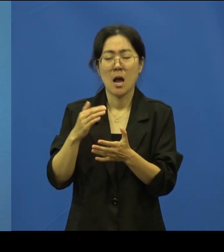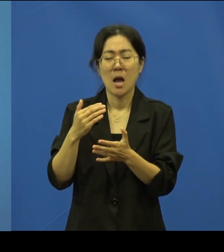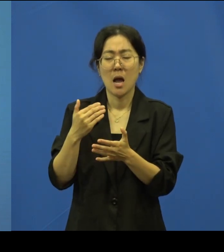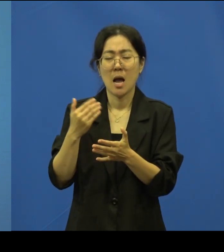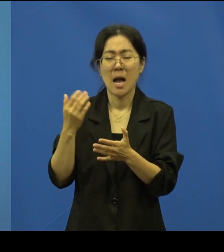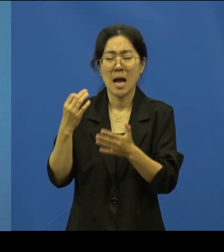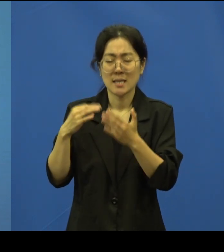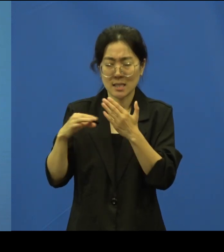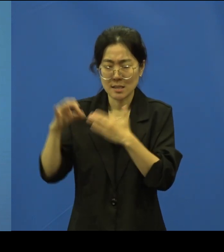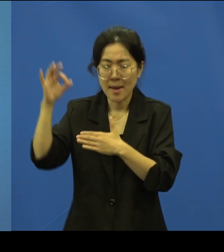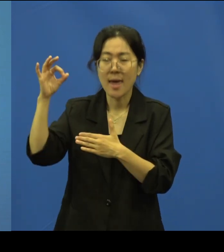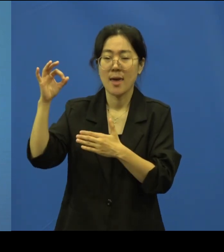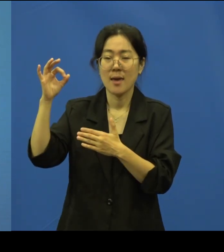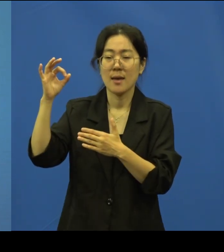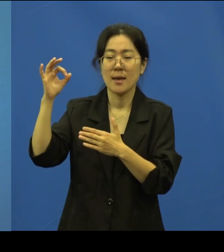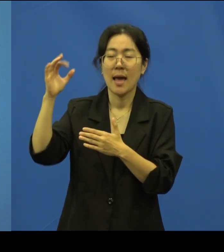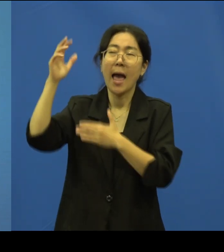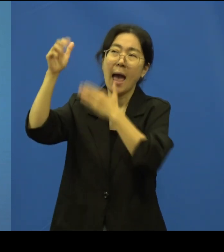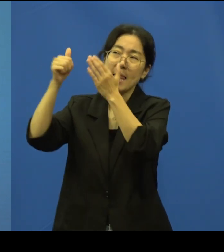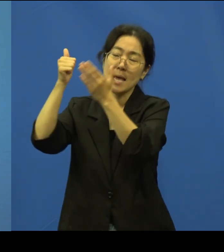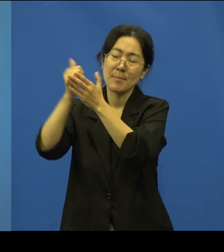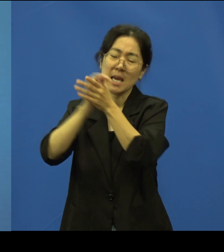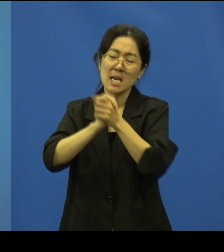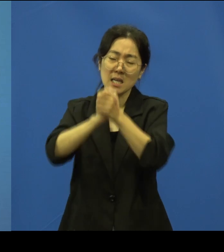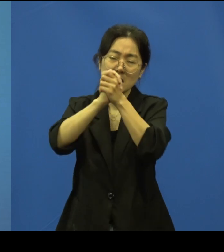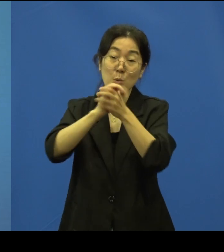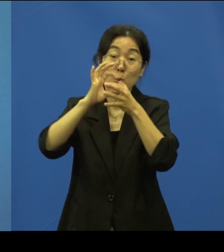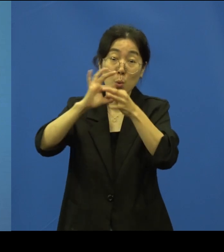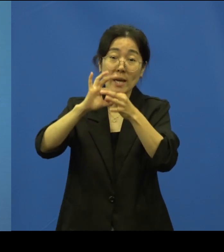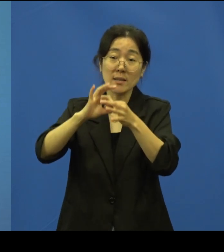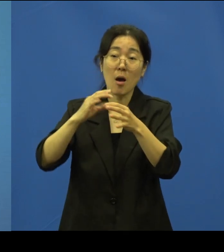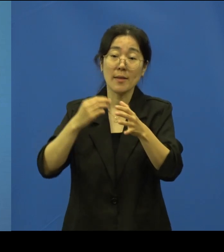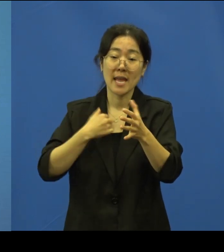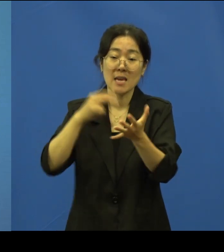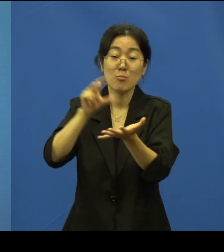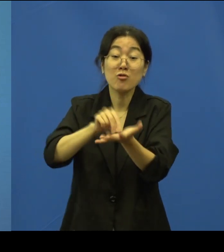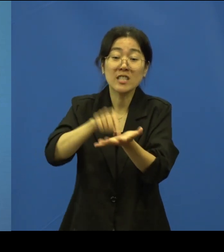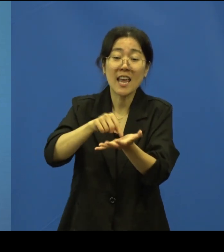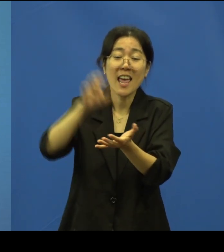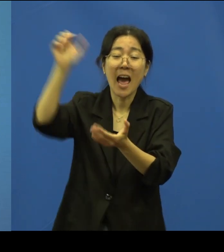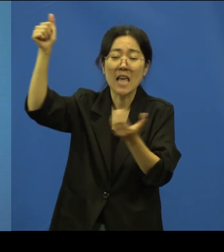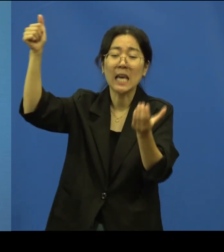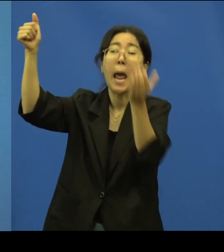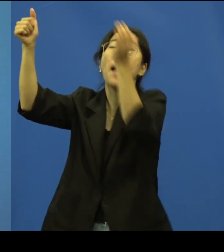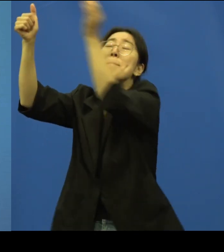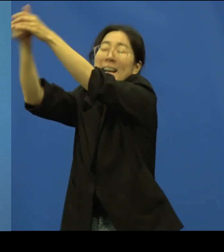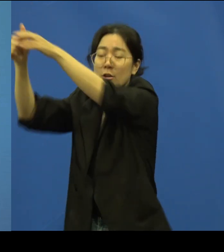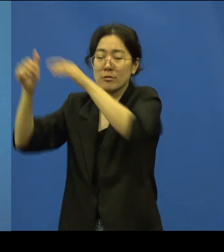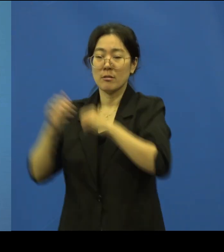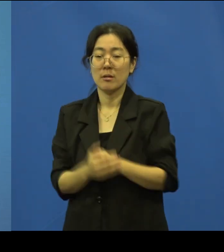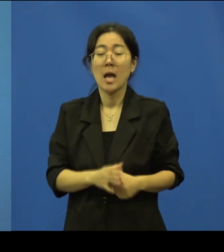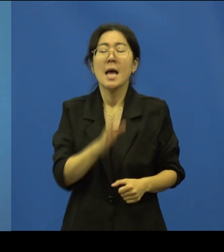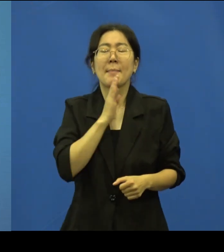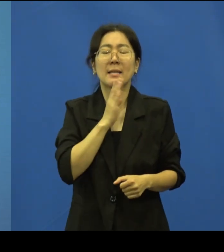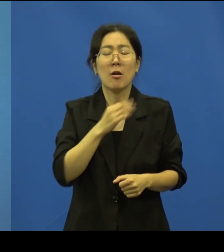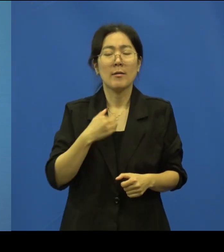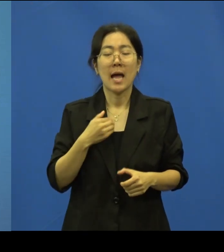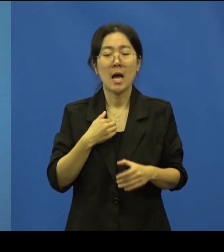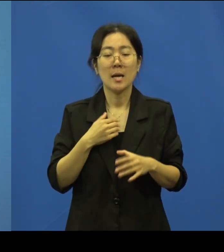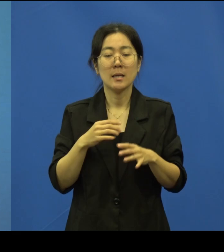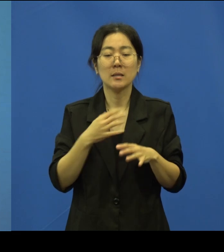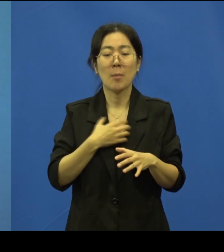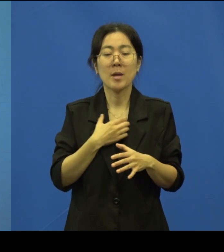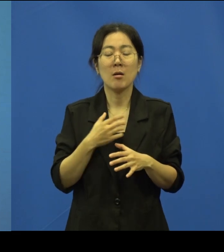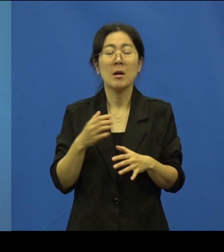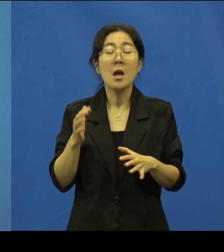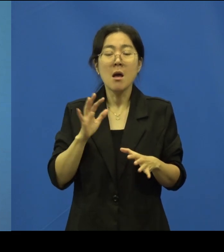목소리로 맡겼어. 하나님이 일하고 계실 거야. 이렇게 하고 염려를